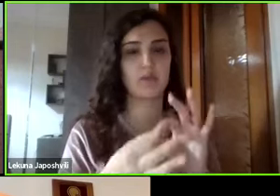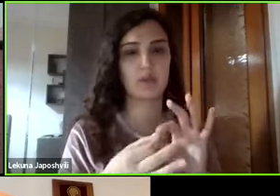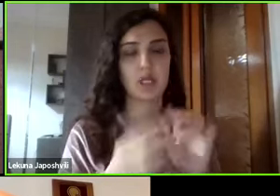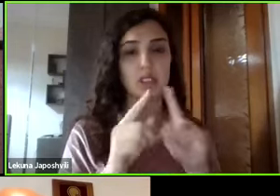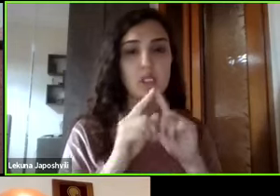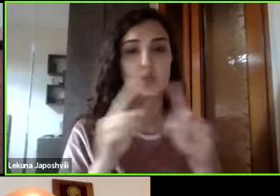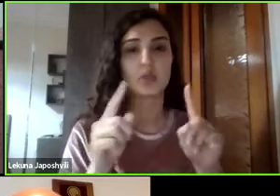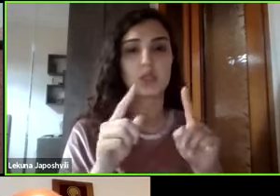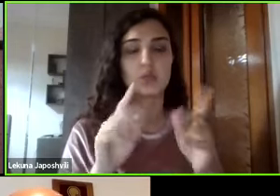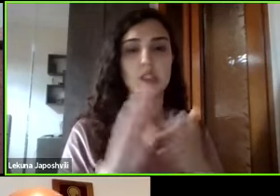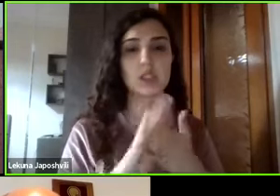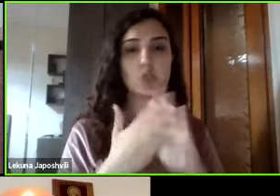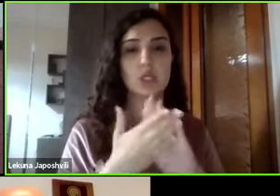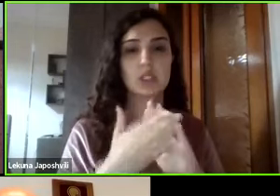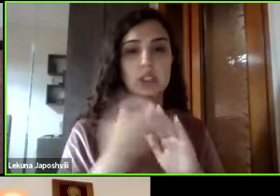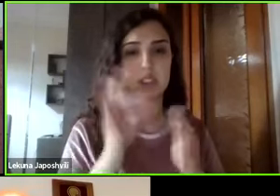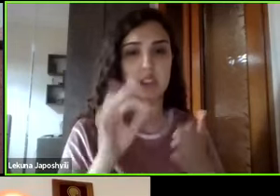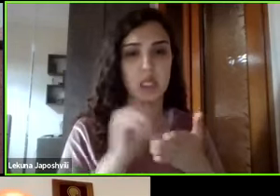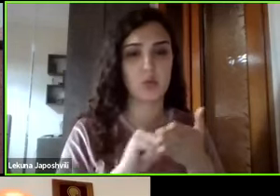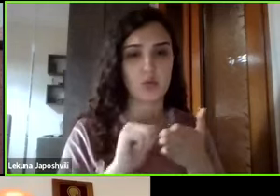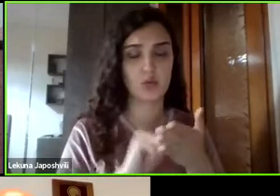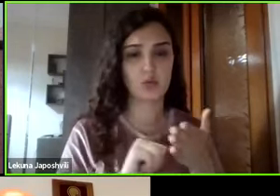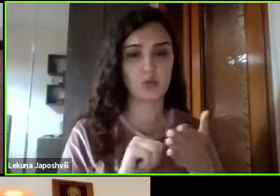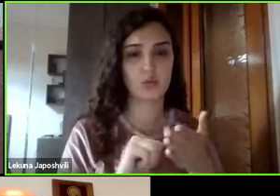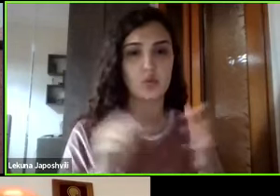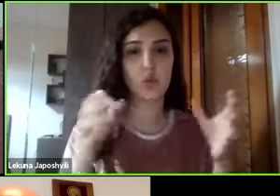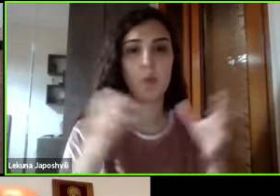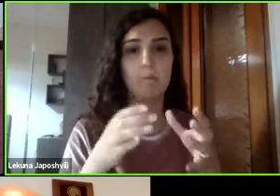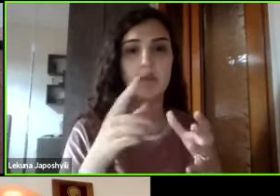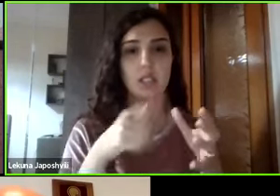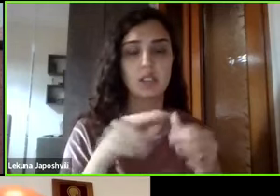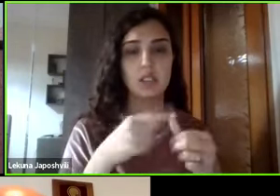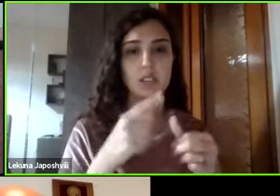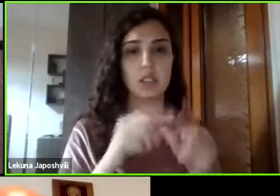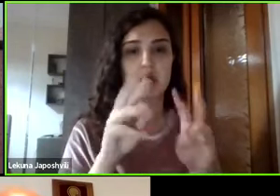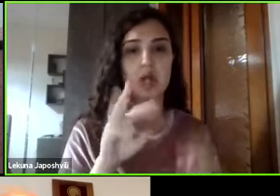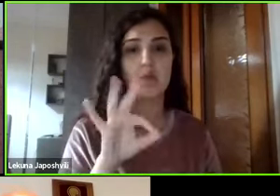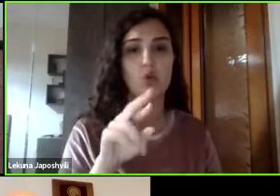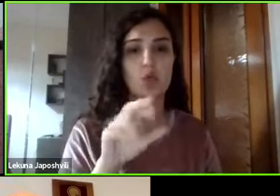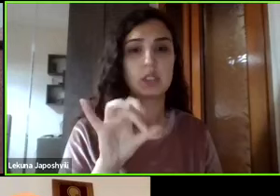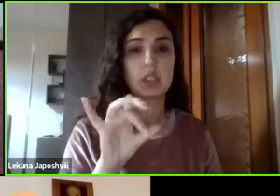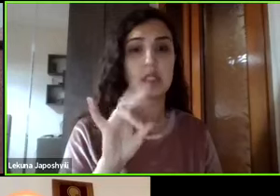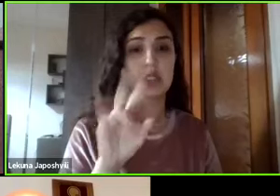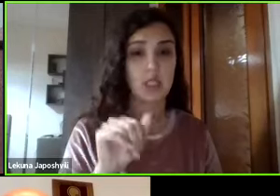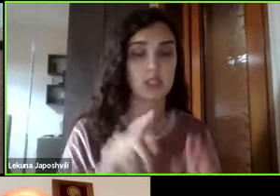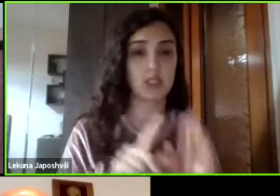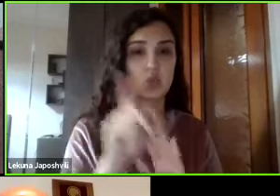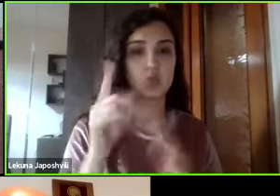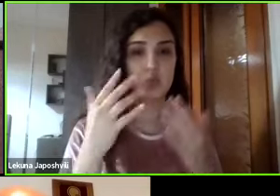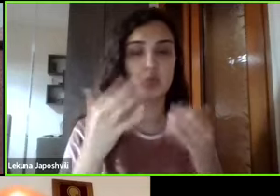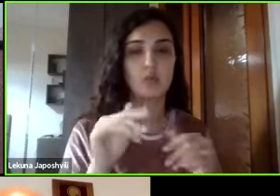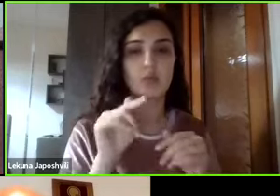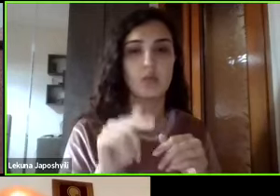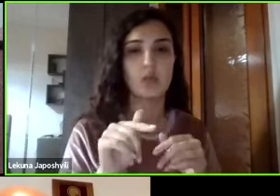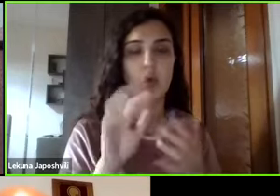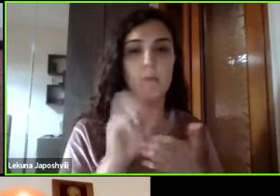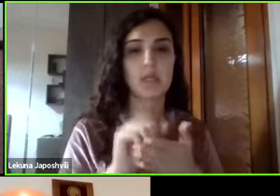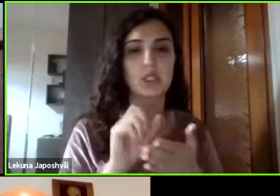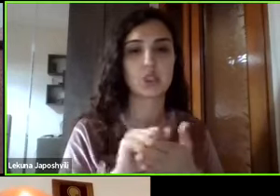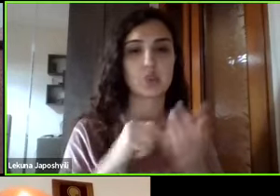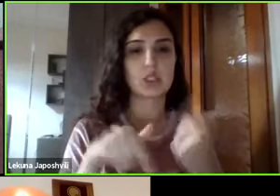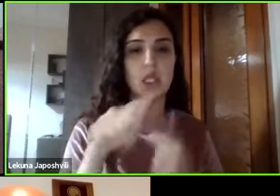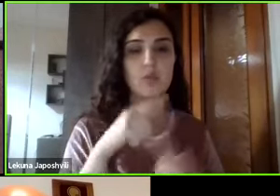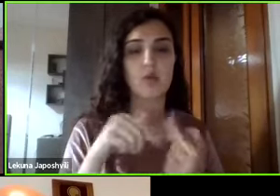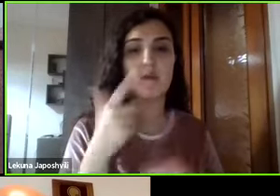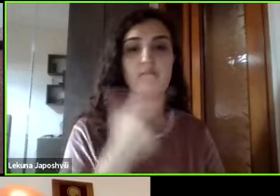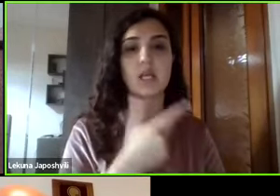განსაკუთრებული სიტუაციის გამო. კომპანია, რომელსაც ქვია Moderna, უკვე დაიწყო კომერციული წარმოება ვაქცინის,